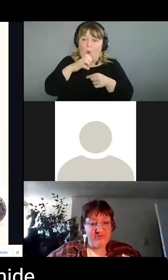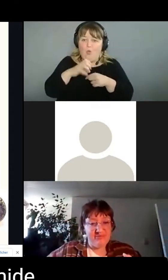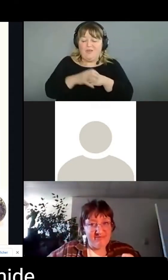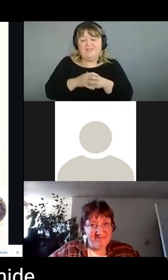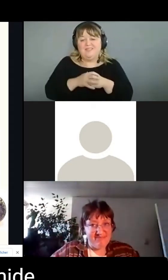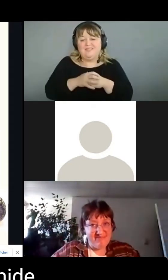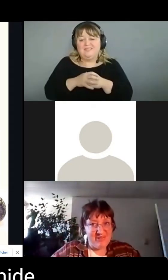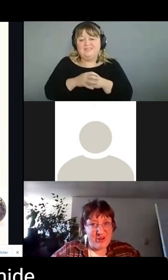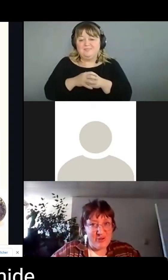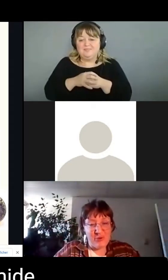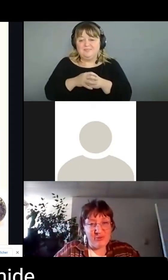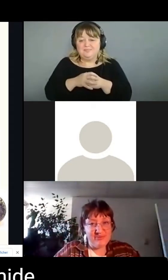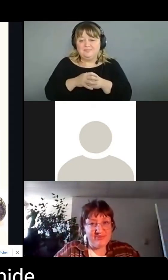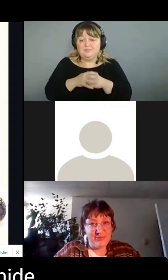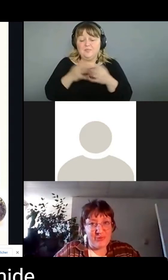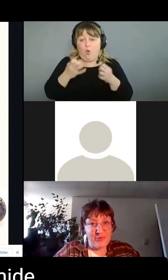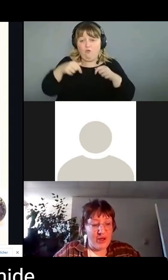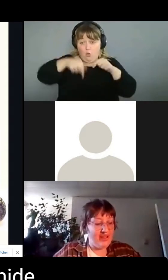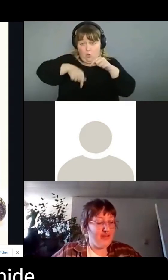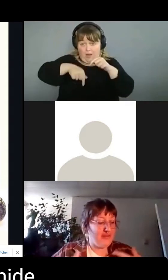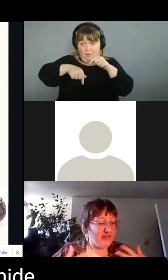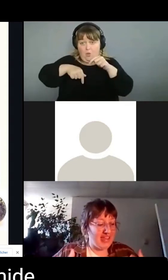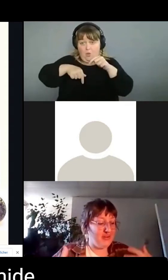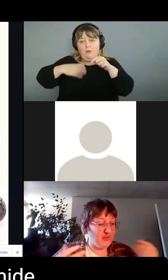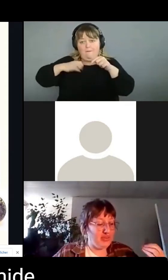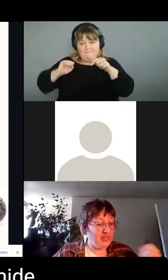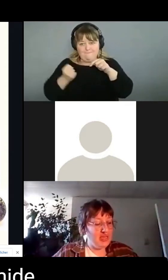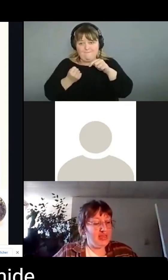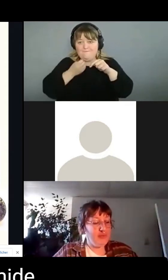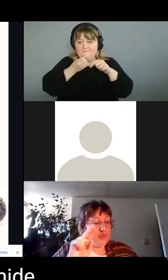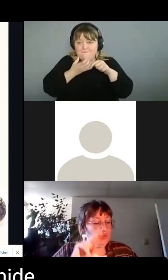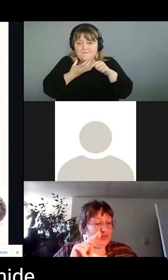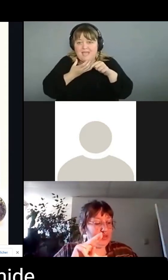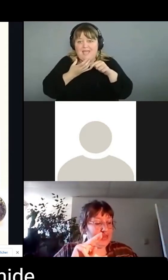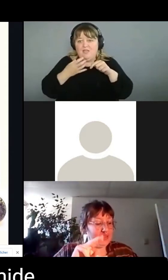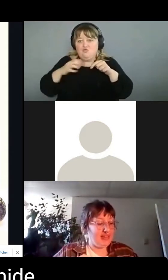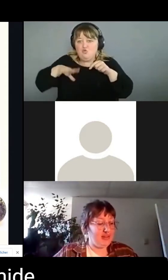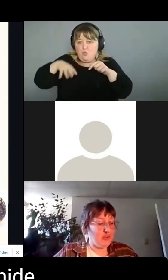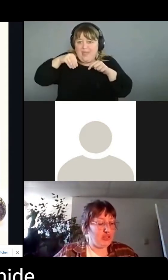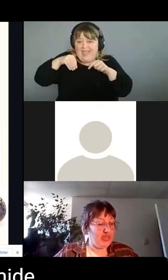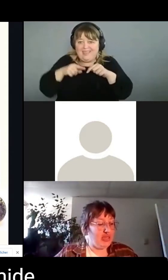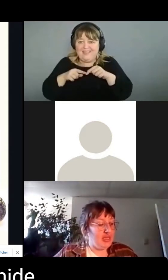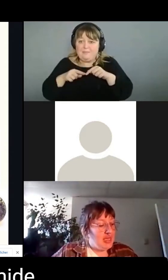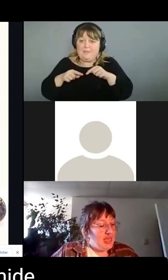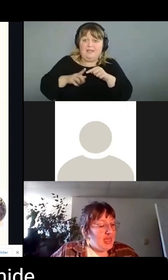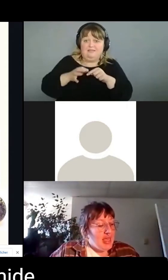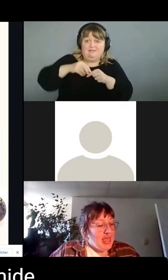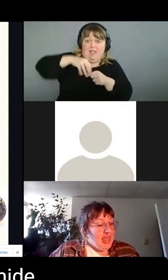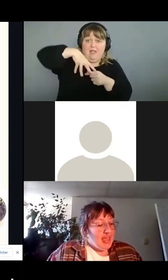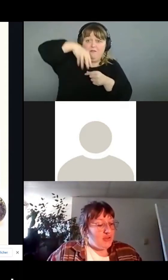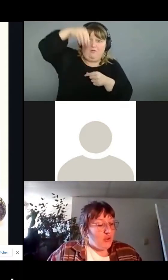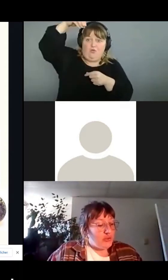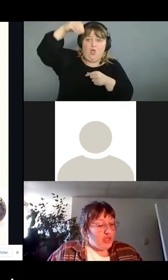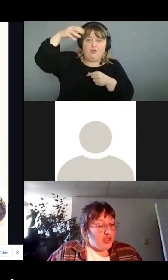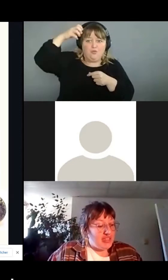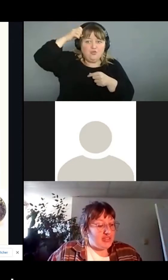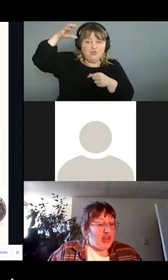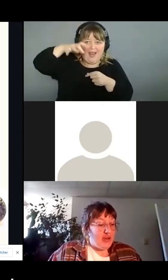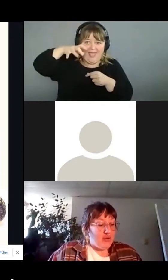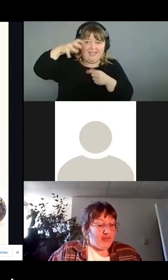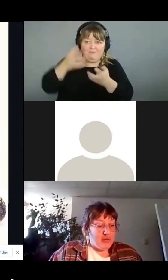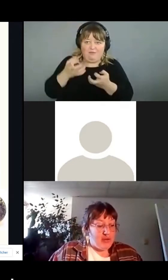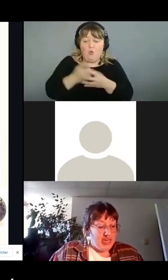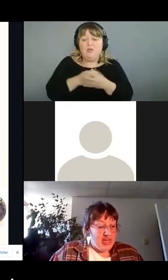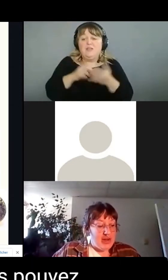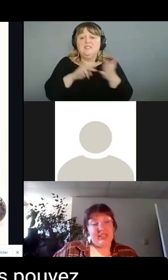veut le fond, froid, frais, humide, puis la tête au soleil. Et donc, ça